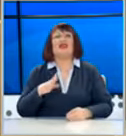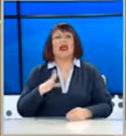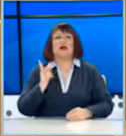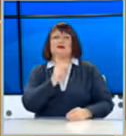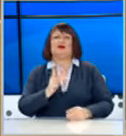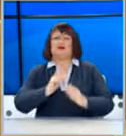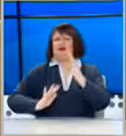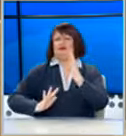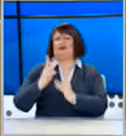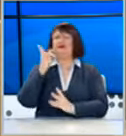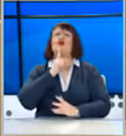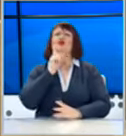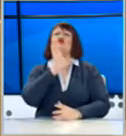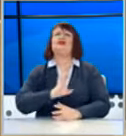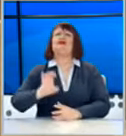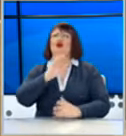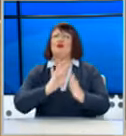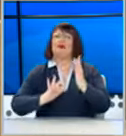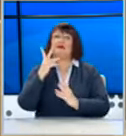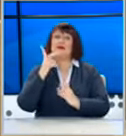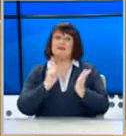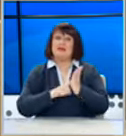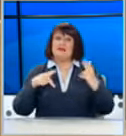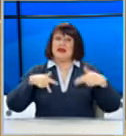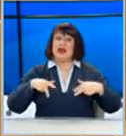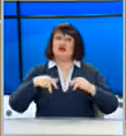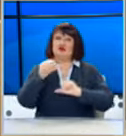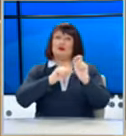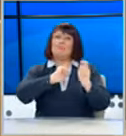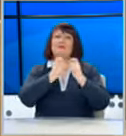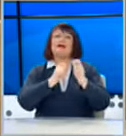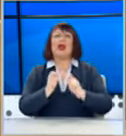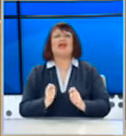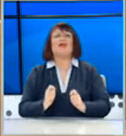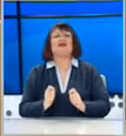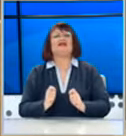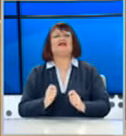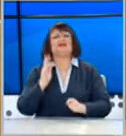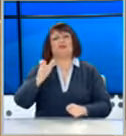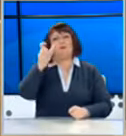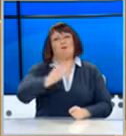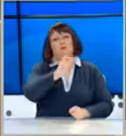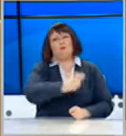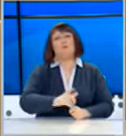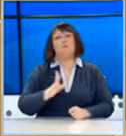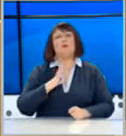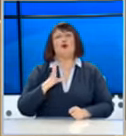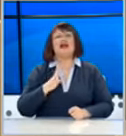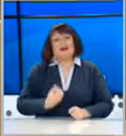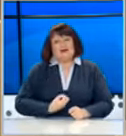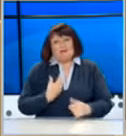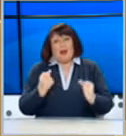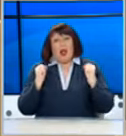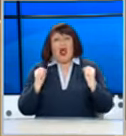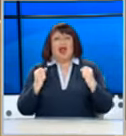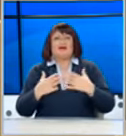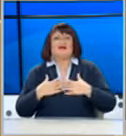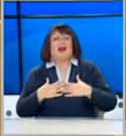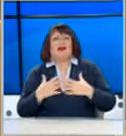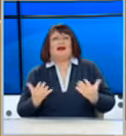κοινωνία, κάνεις μεταρρυθμίσεις στο κράτος για να μπορούν οι πολίτες να νιώθουν ασφάλεια.